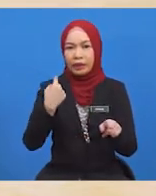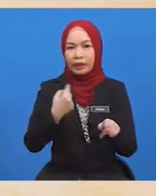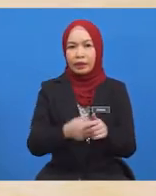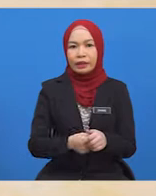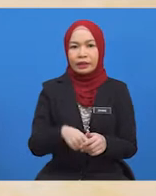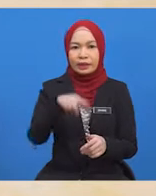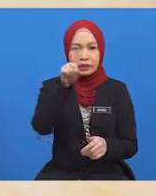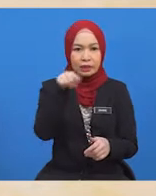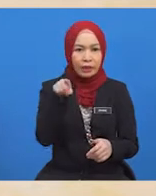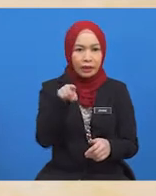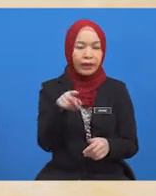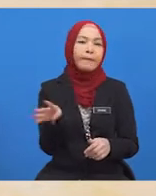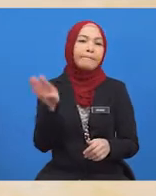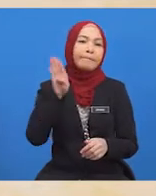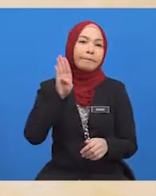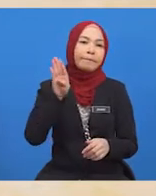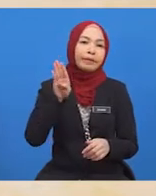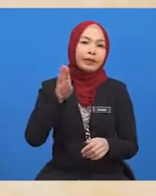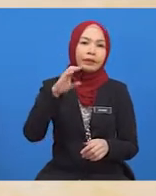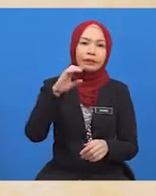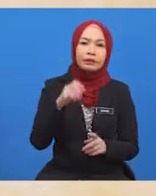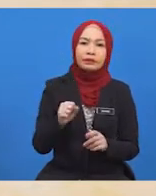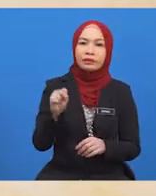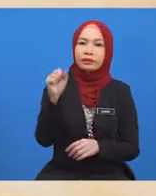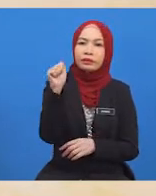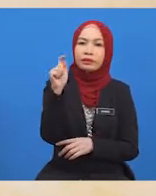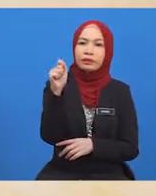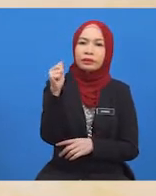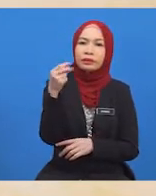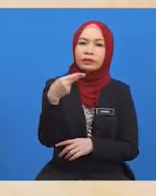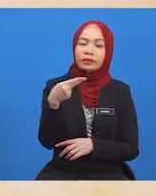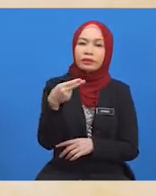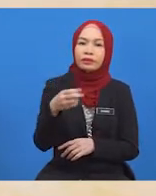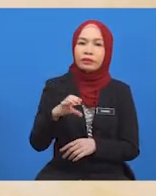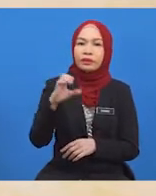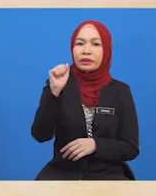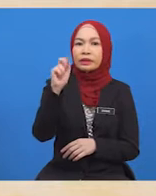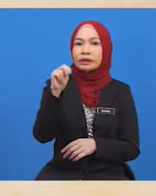B. Satah mencancang sebagaimana dilihat dari X.